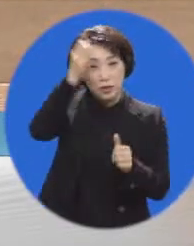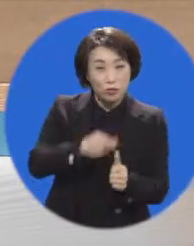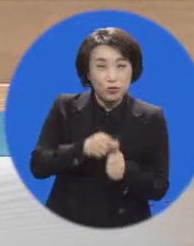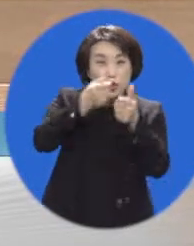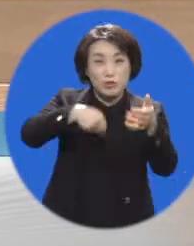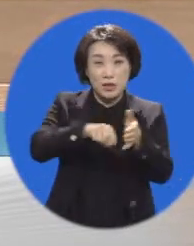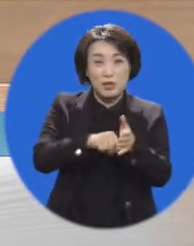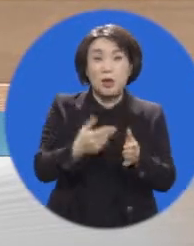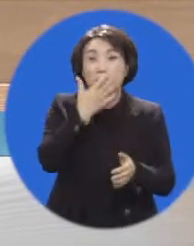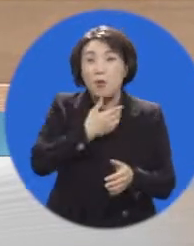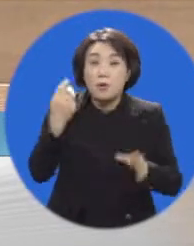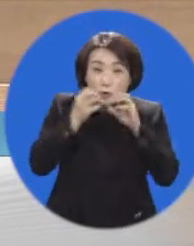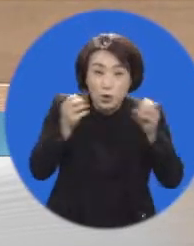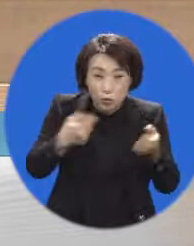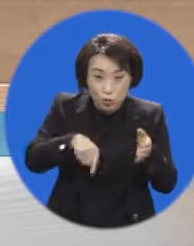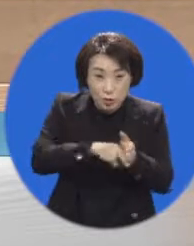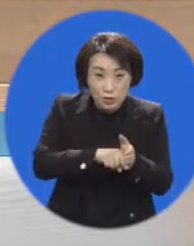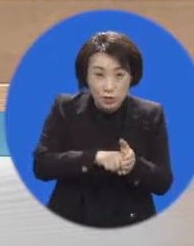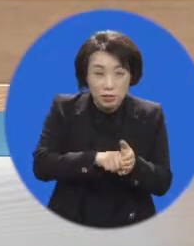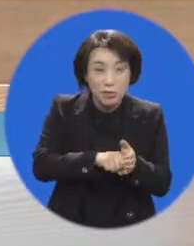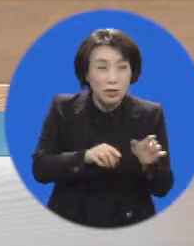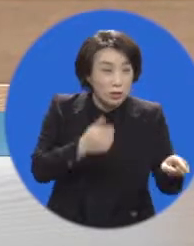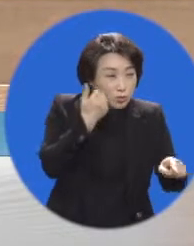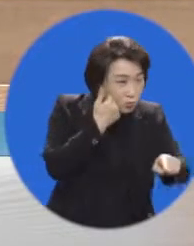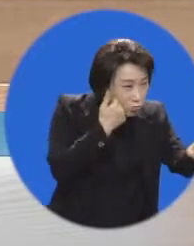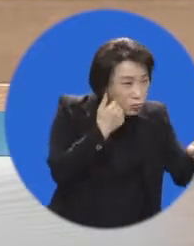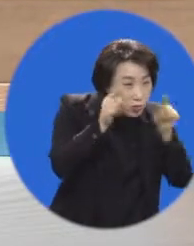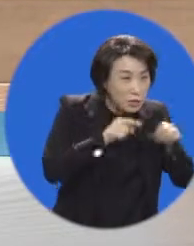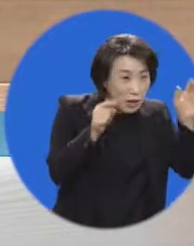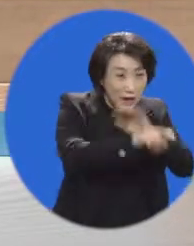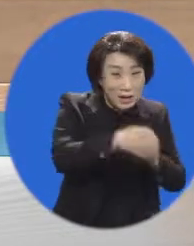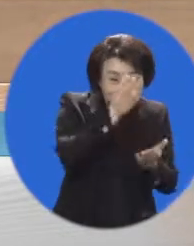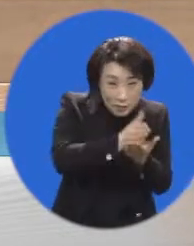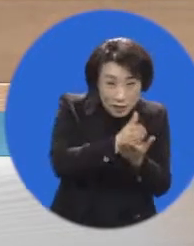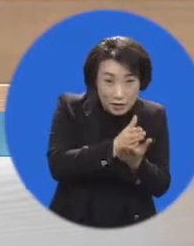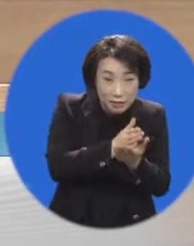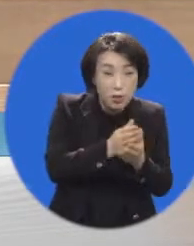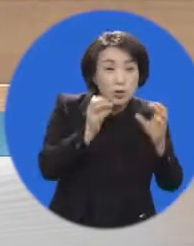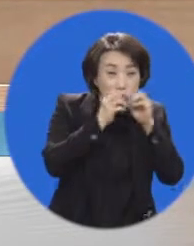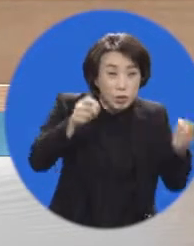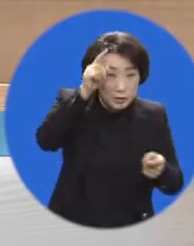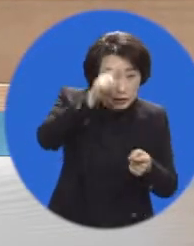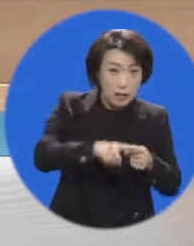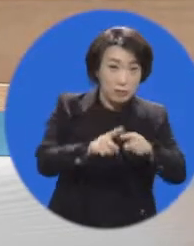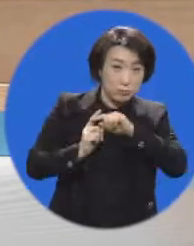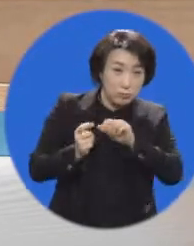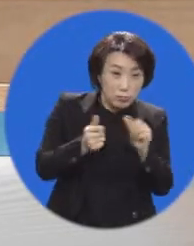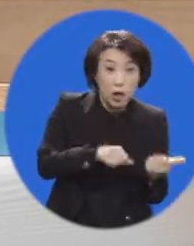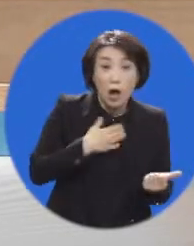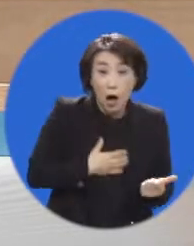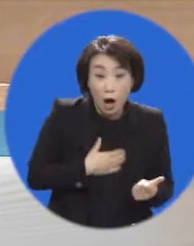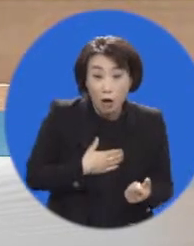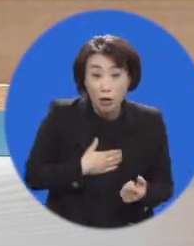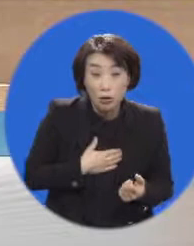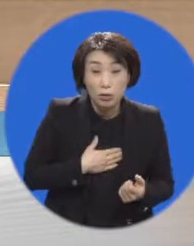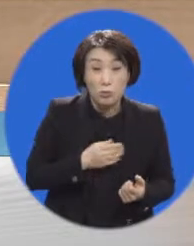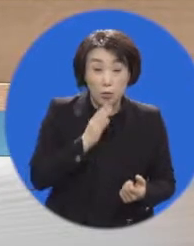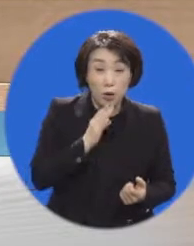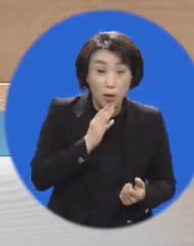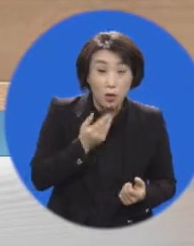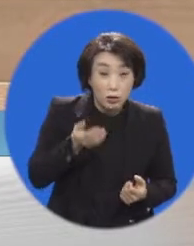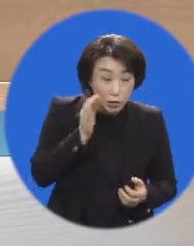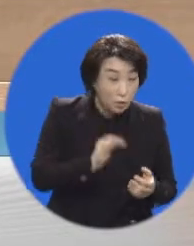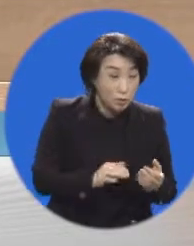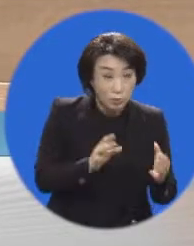영혼구령의 복음전도 저 사람 지옥 가면 안 된다고 전도하다 죽는 줄 알면서